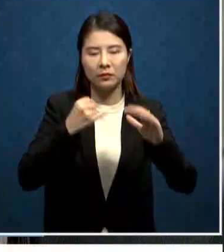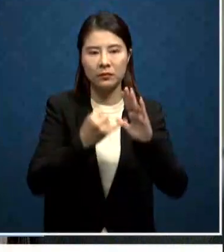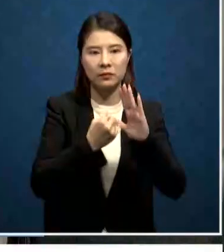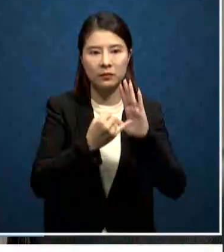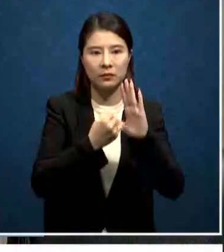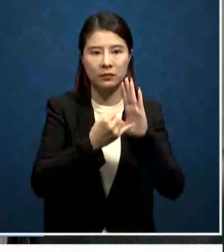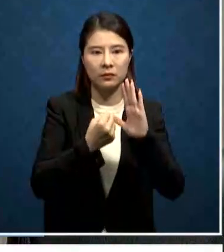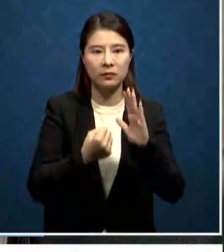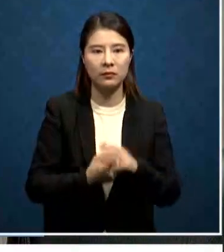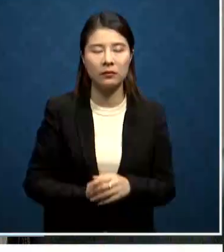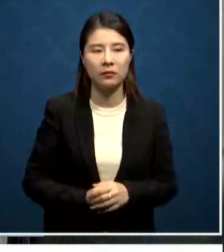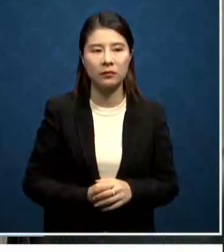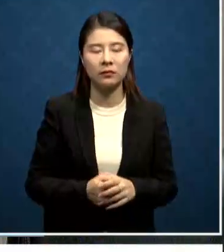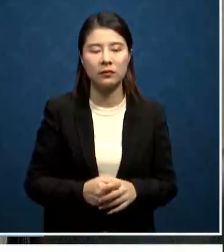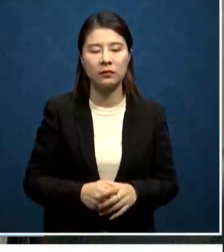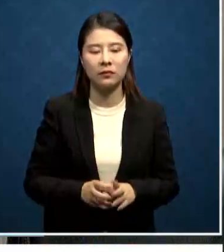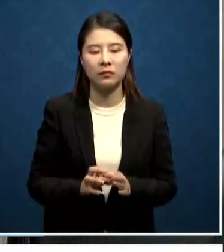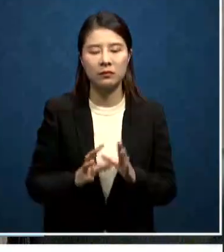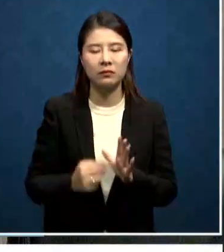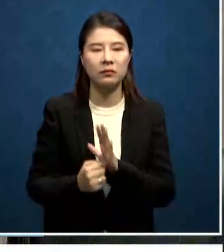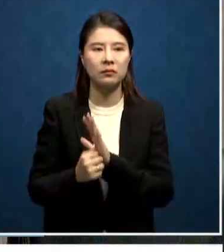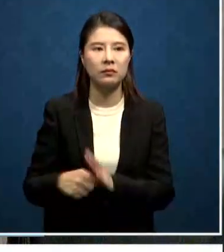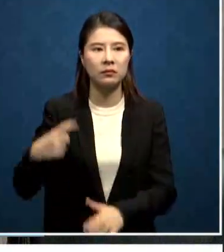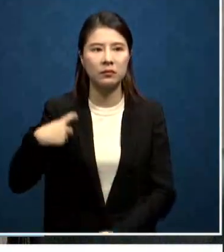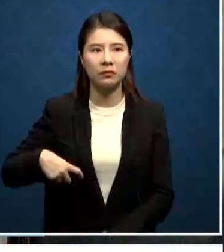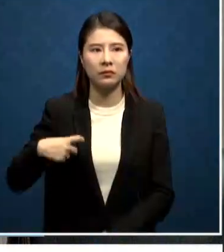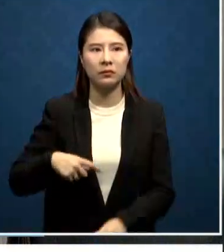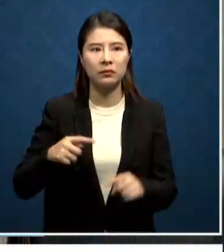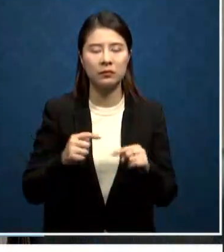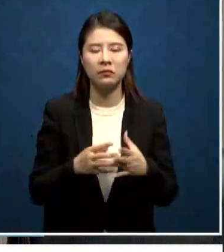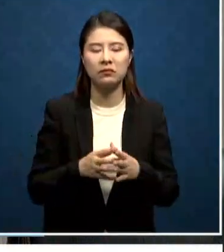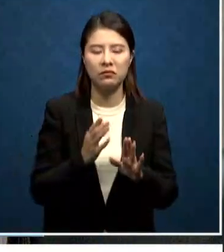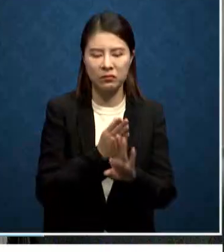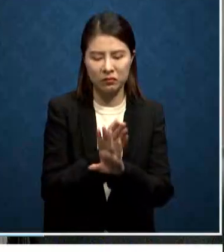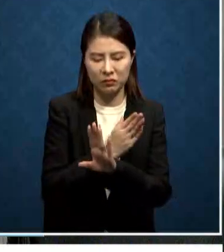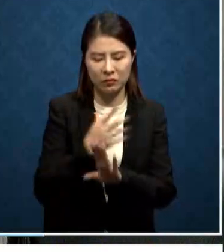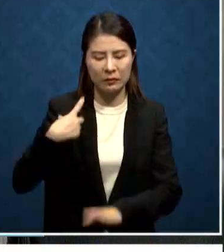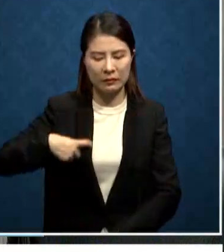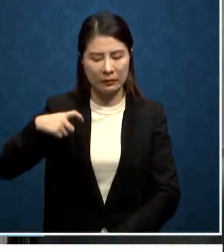กกระบวนการยุติธรรมอะไรต่างๆนะครับเรื่องการไกล่เกลี่ยเป็นเรื่องที่สำคัญนะครับ